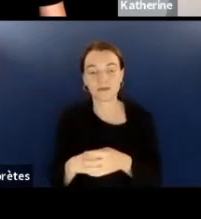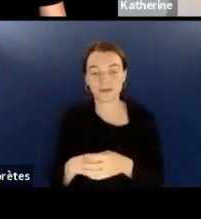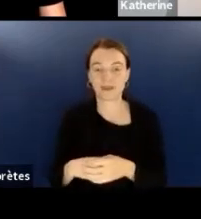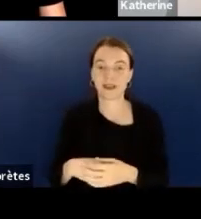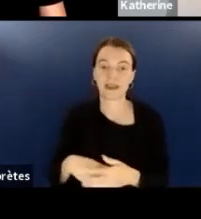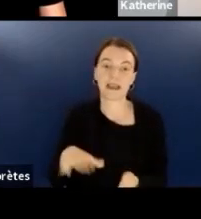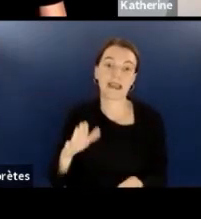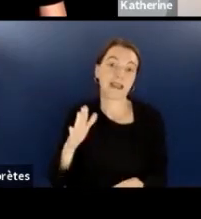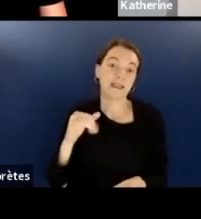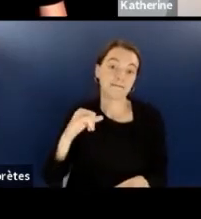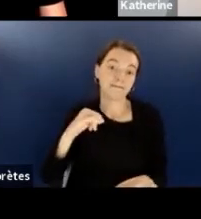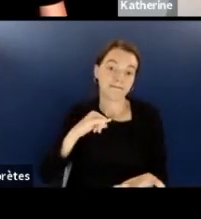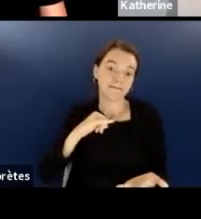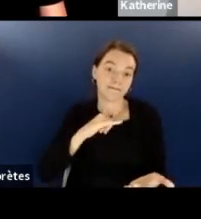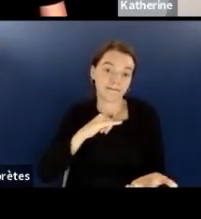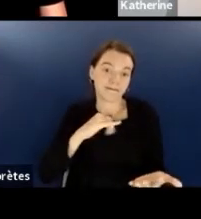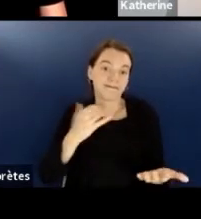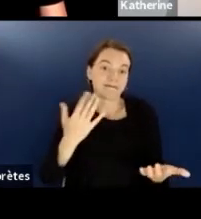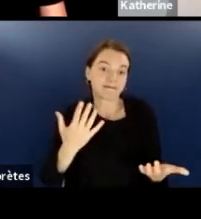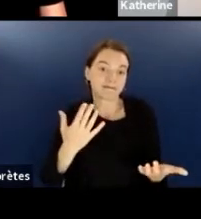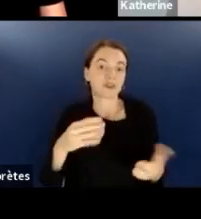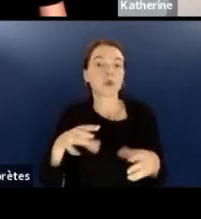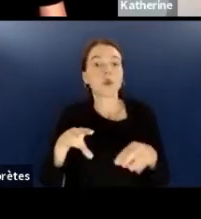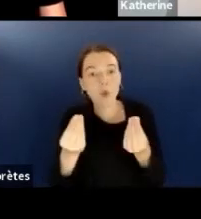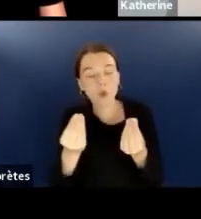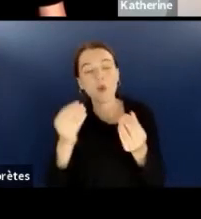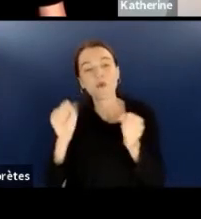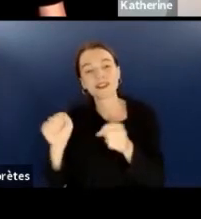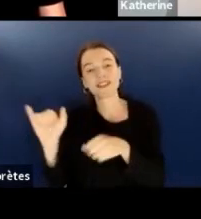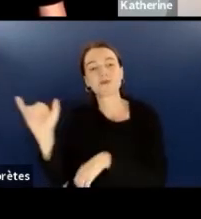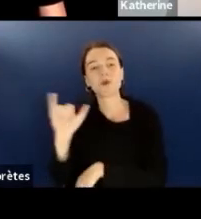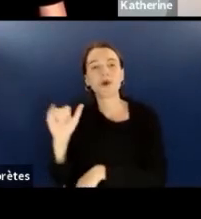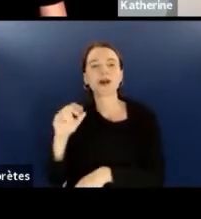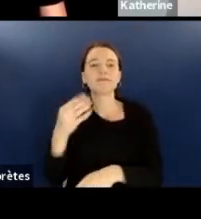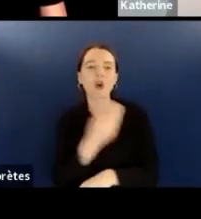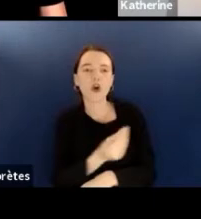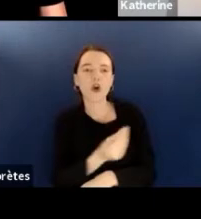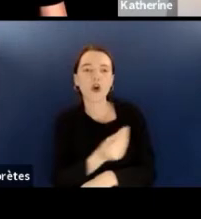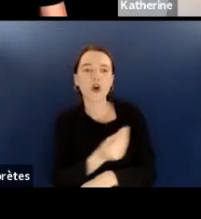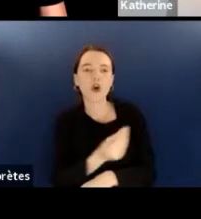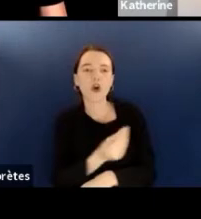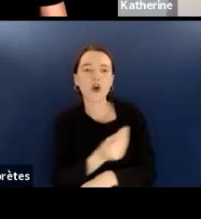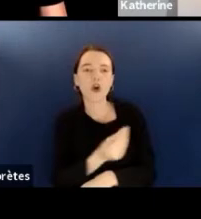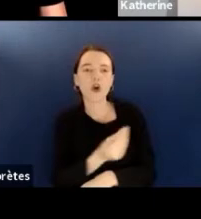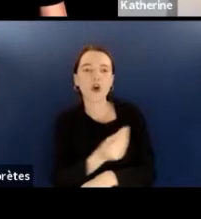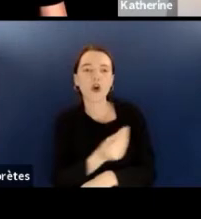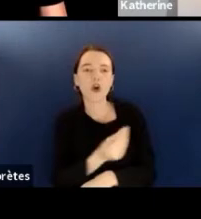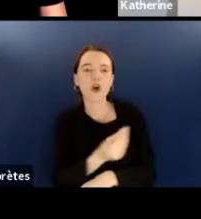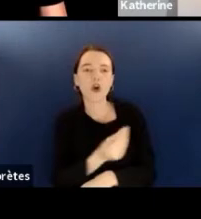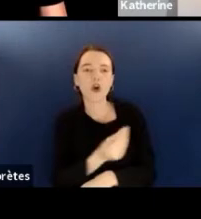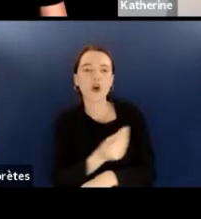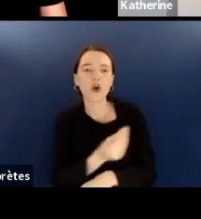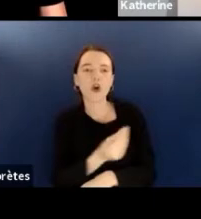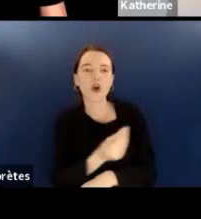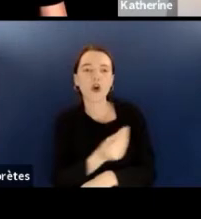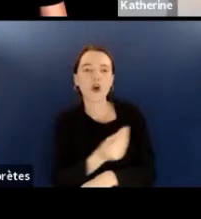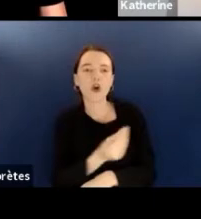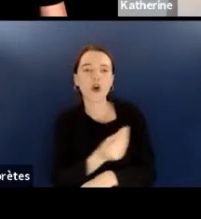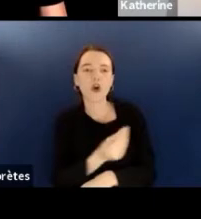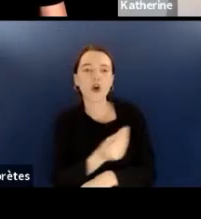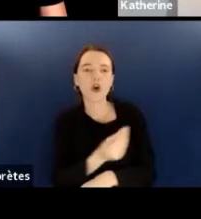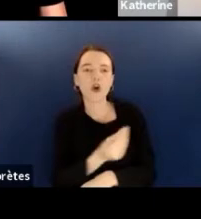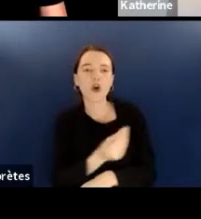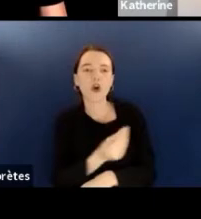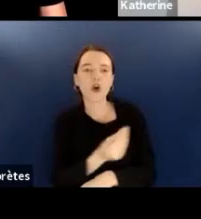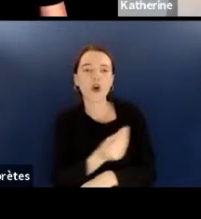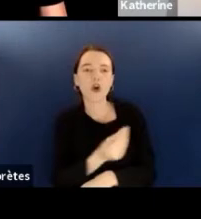en fait donnée par un des parents qui signait en parallèle. Ça, c'est un classique, hein, mais voilà, comme il dit,